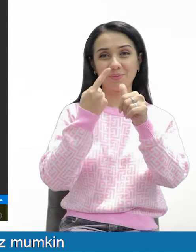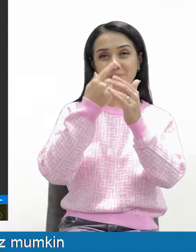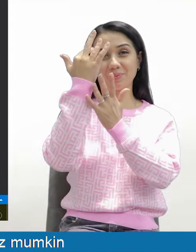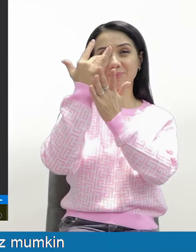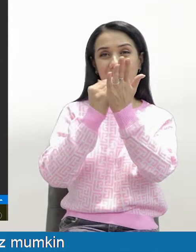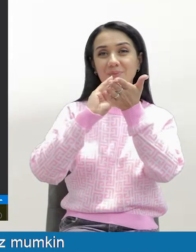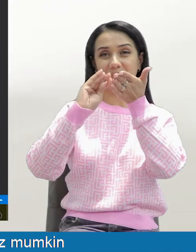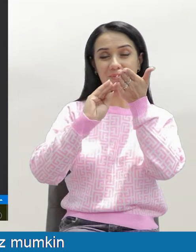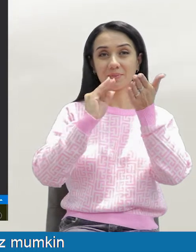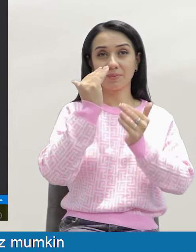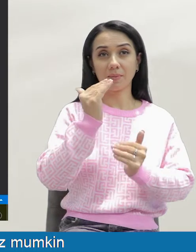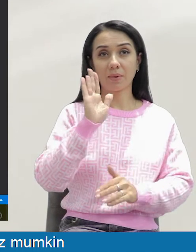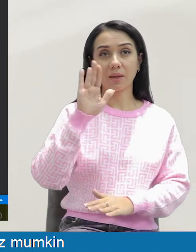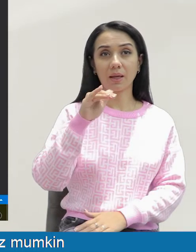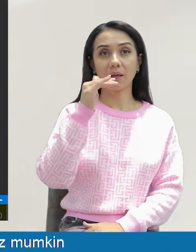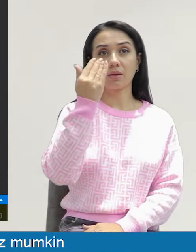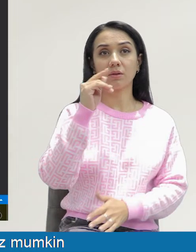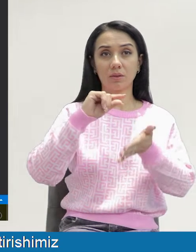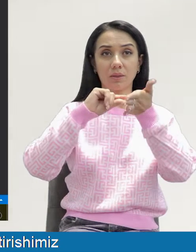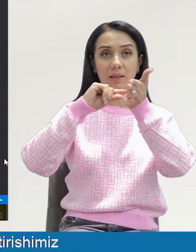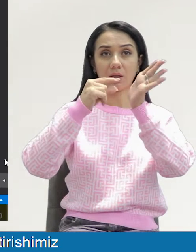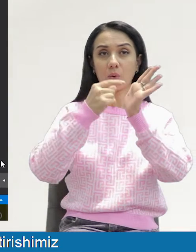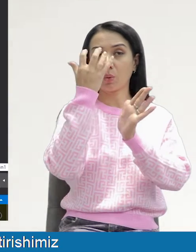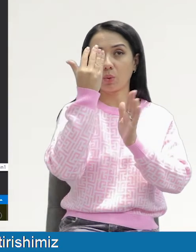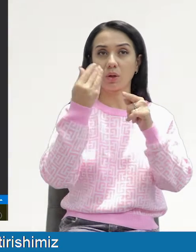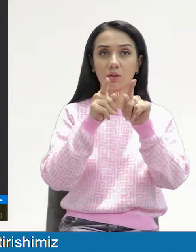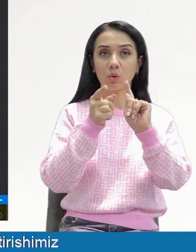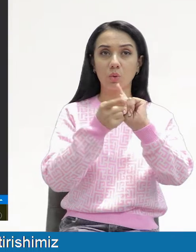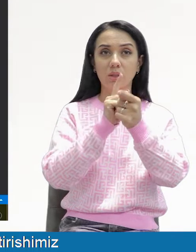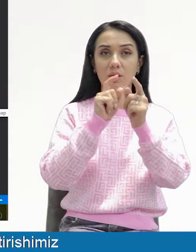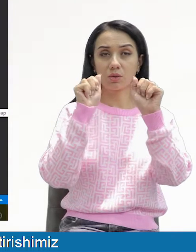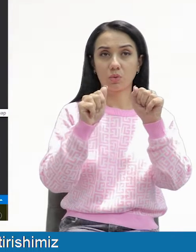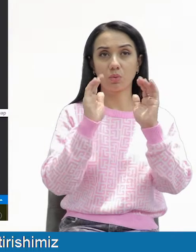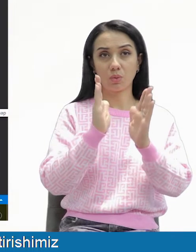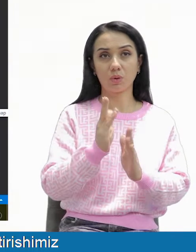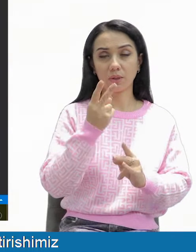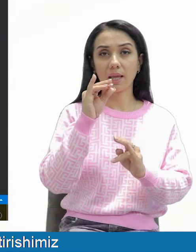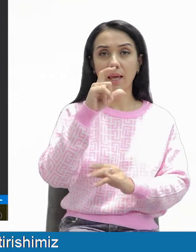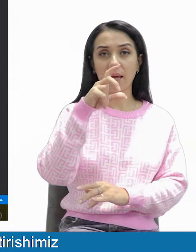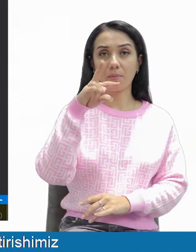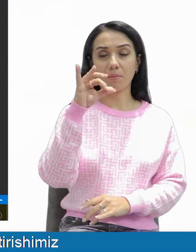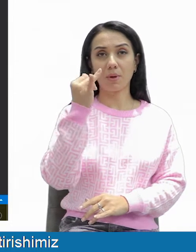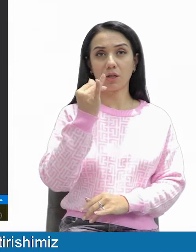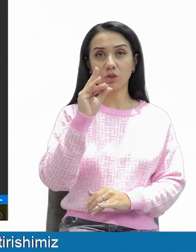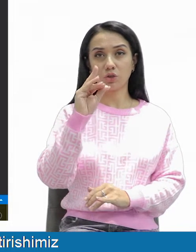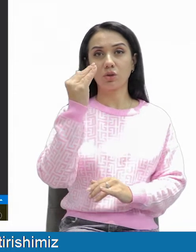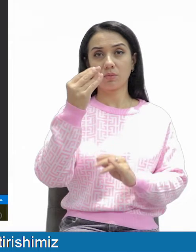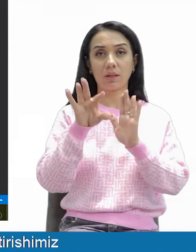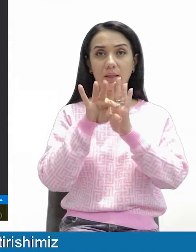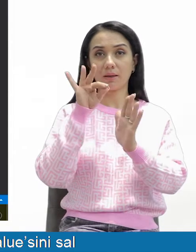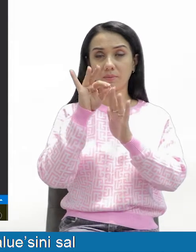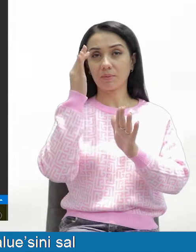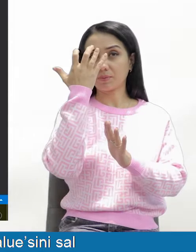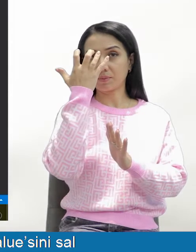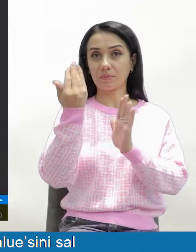Xo'sh, mana buni ikonkasini o'zgartirishimiz mumkin bo'ladi bu yerda. Tushunarli. Mana image tanlab turib, ikonkasini o'zgartirishimiz